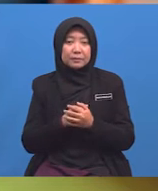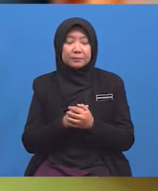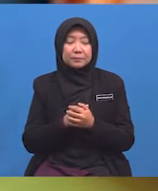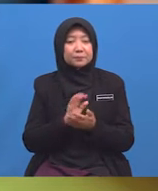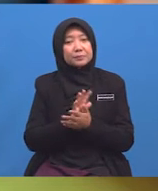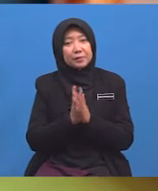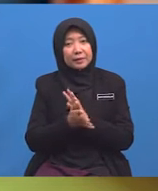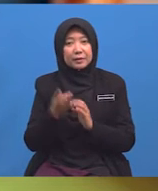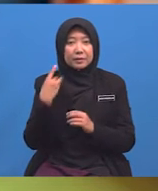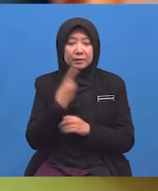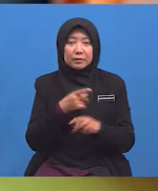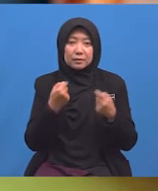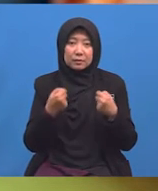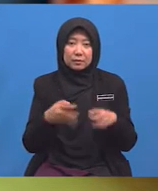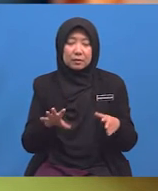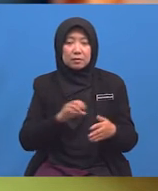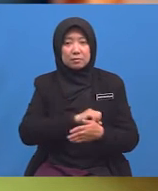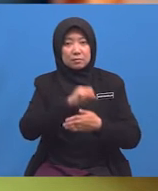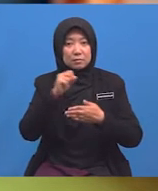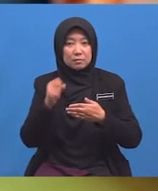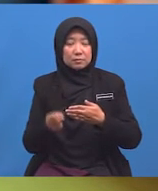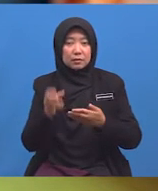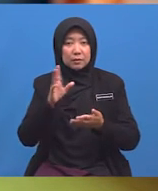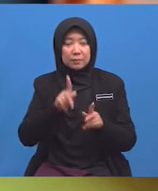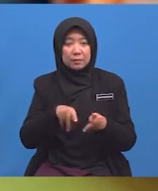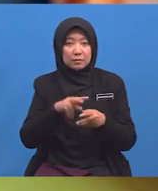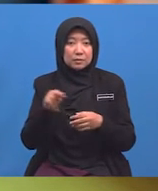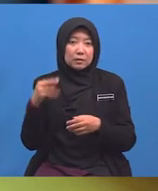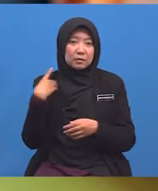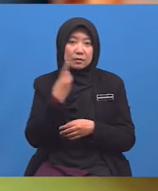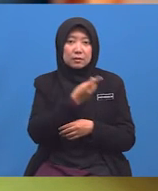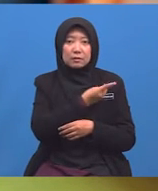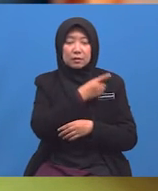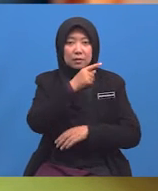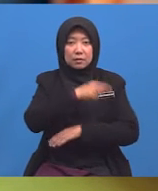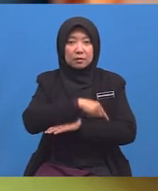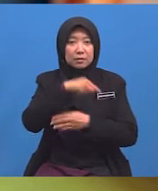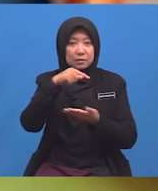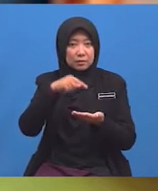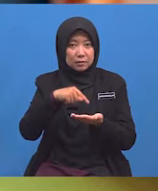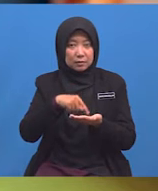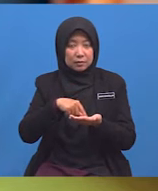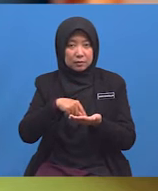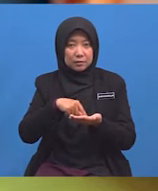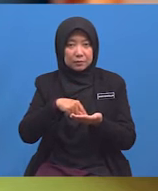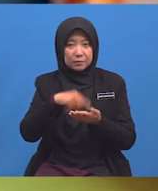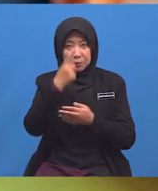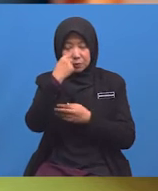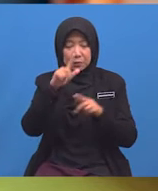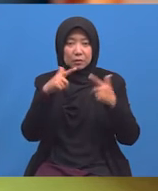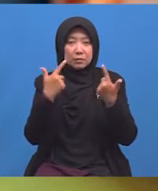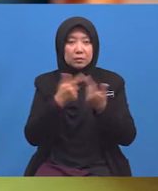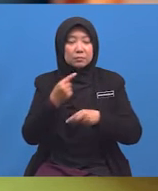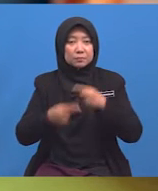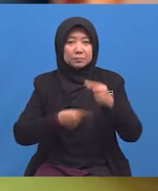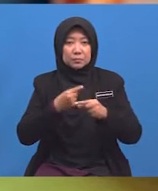maka kita telah selesai pelajaran kita pada hari ini bagi kelas